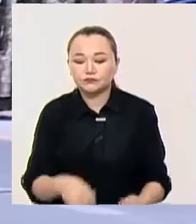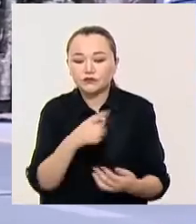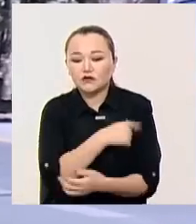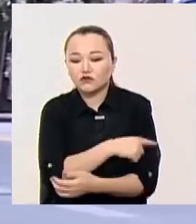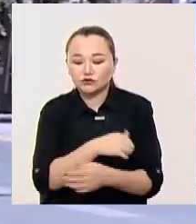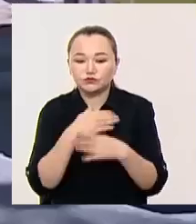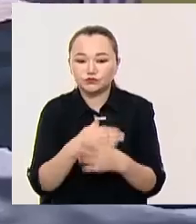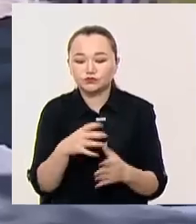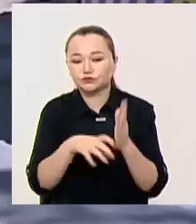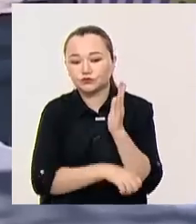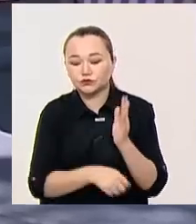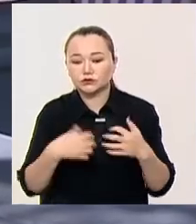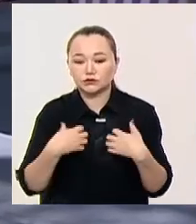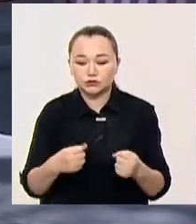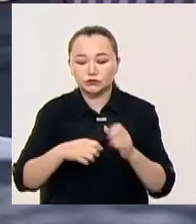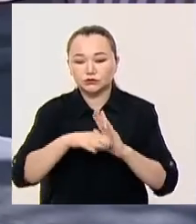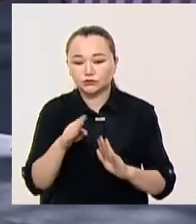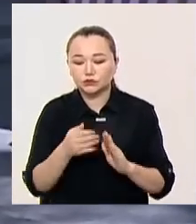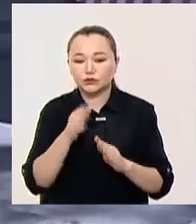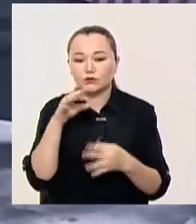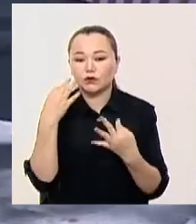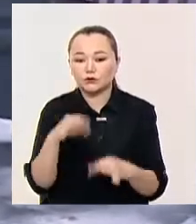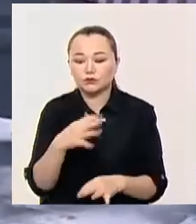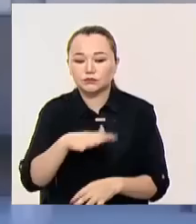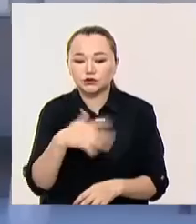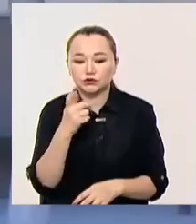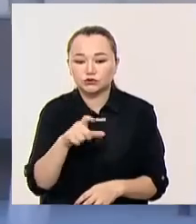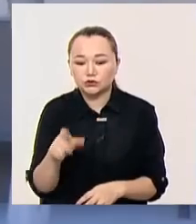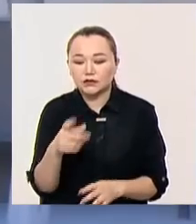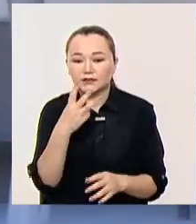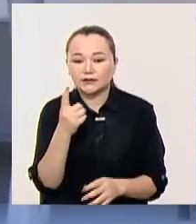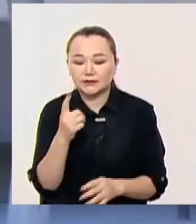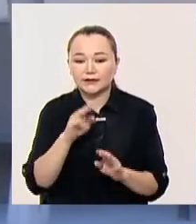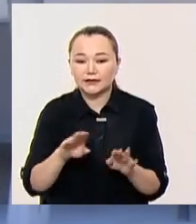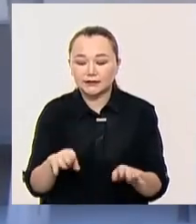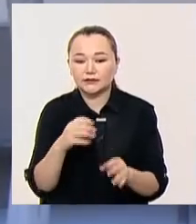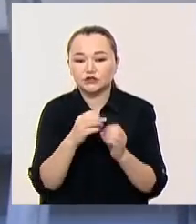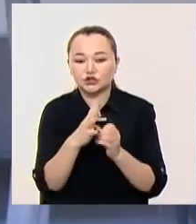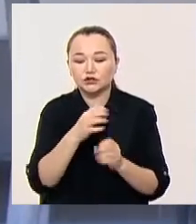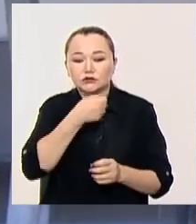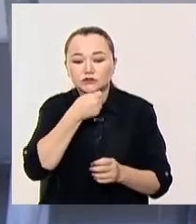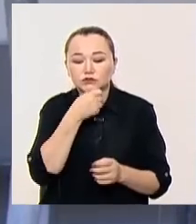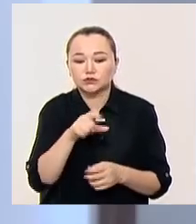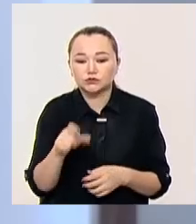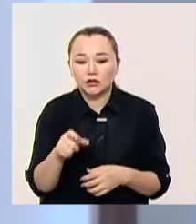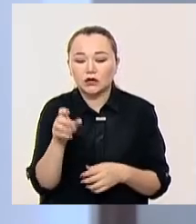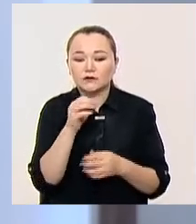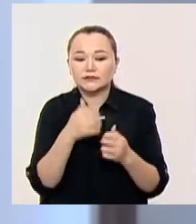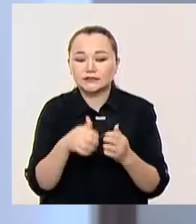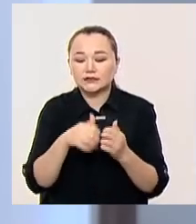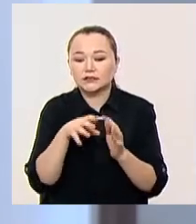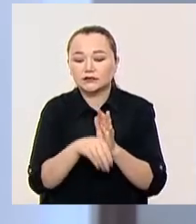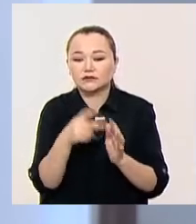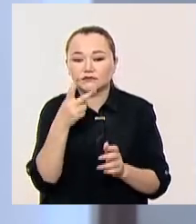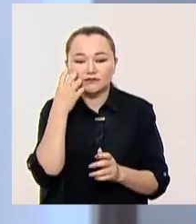Дәрігерлердің көмегінен кейін денсаулығы түзеліп, үйіне жіберілген 55 науқастың 31-і бала, 14-і ересек адамдар. Олардың ішінде 2